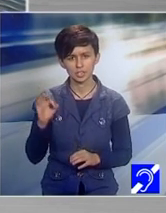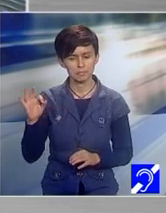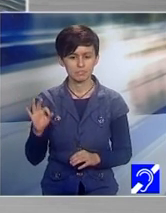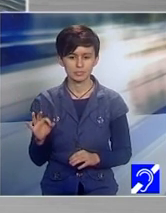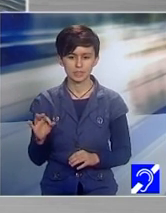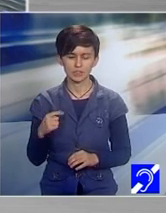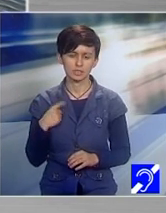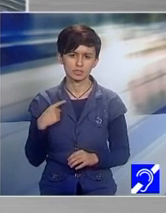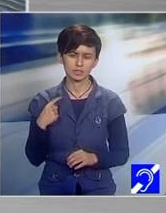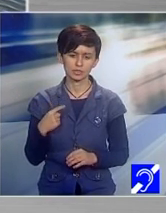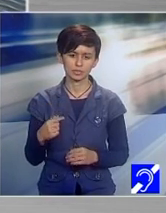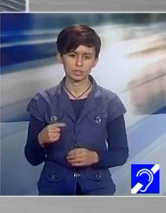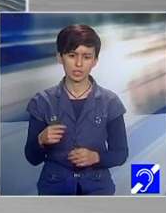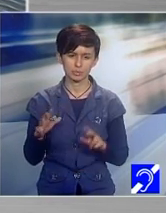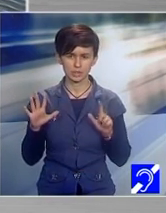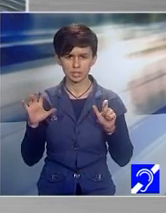statistic, sunt în jur de